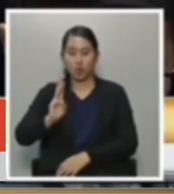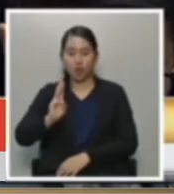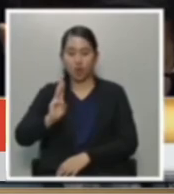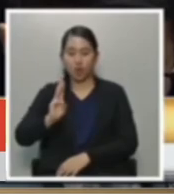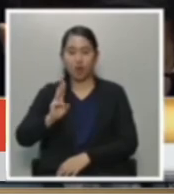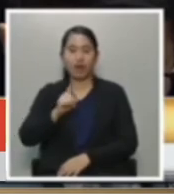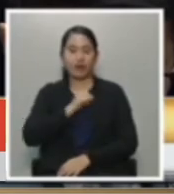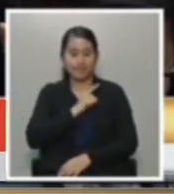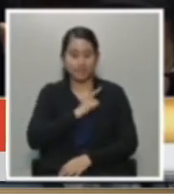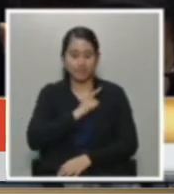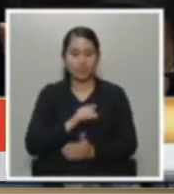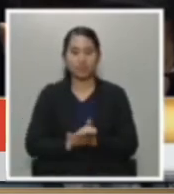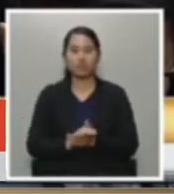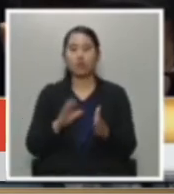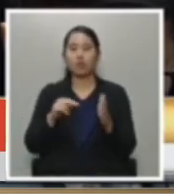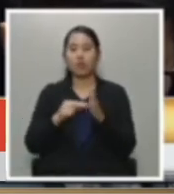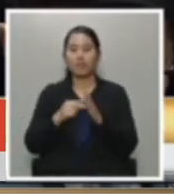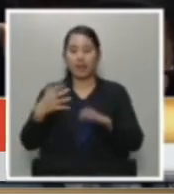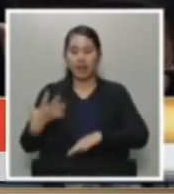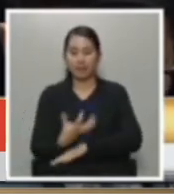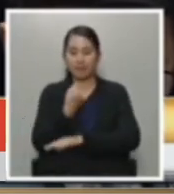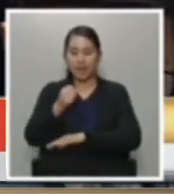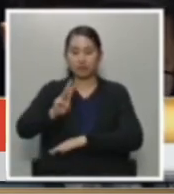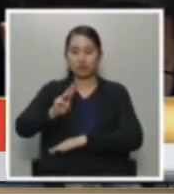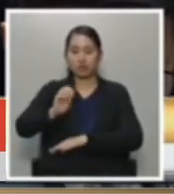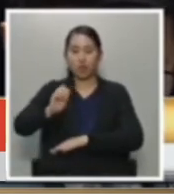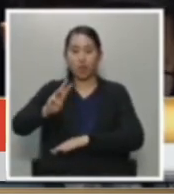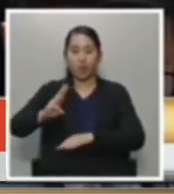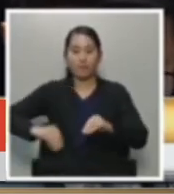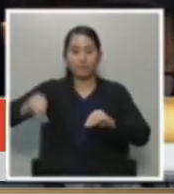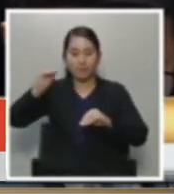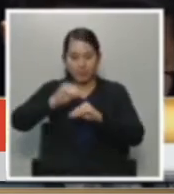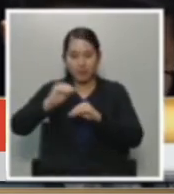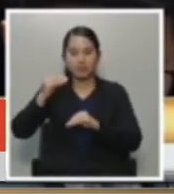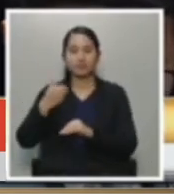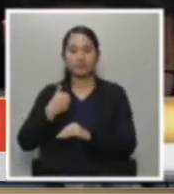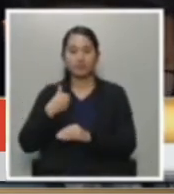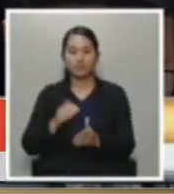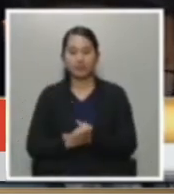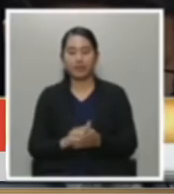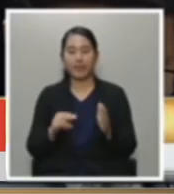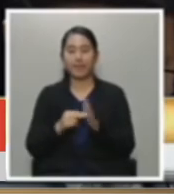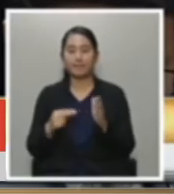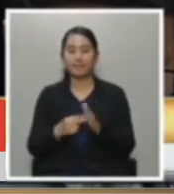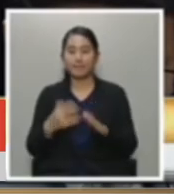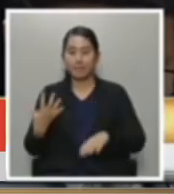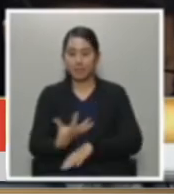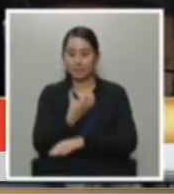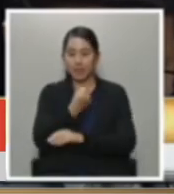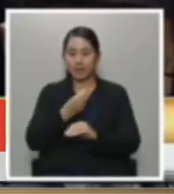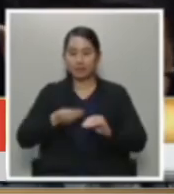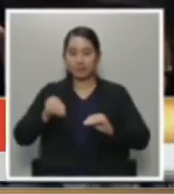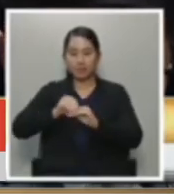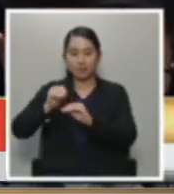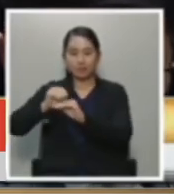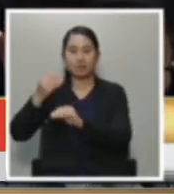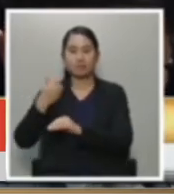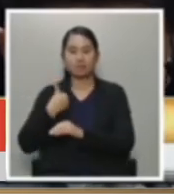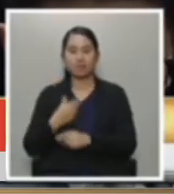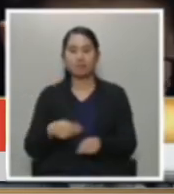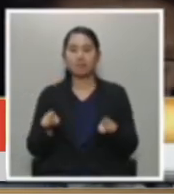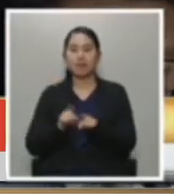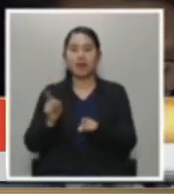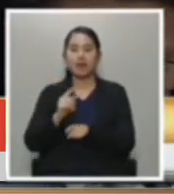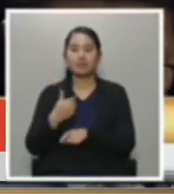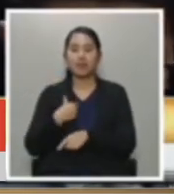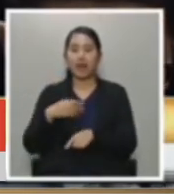ำนาจให้สวสิงมาตรา270เนี่ยไม่ได้เกี่ยวกับเรื่องอื่นเลยเพิ่มอำนาจอย่างต่อเนื่องแม้กระทั่งถ้าสอบสวนแล้ว